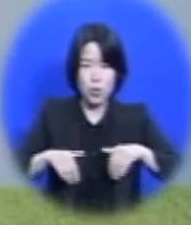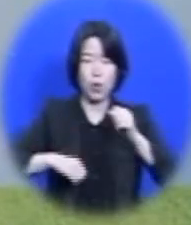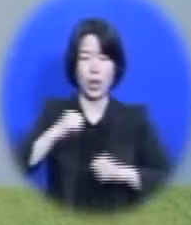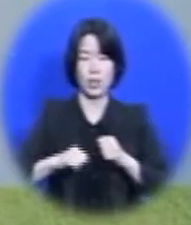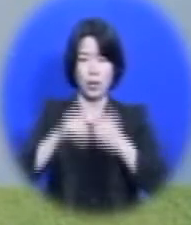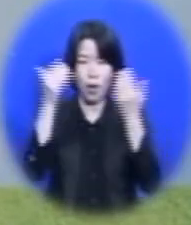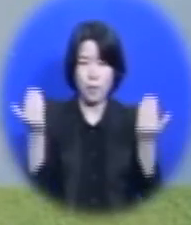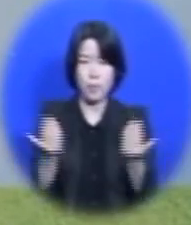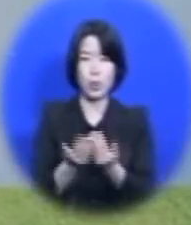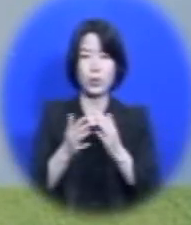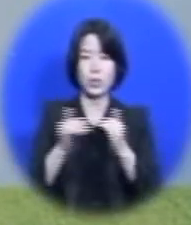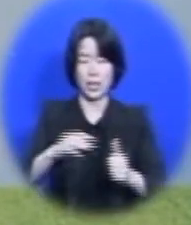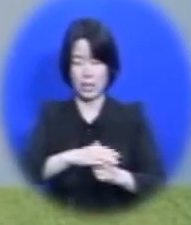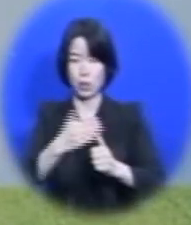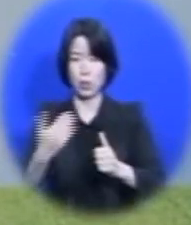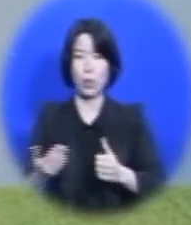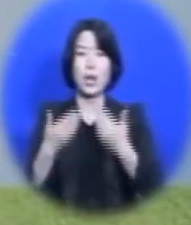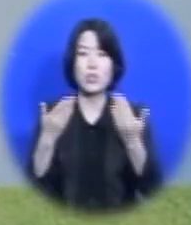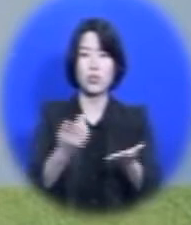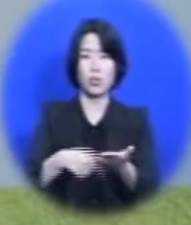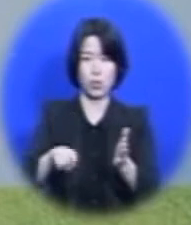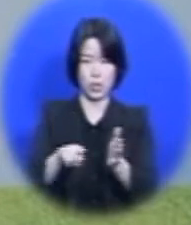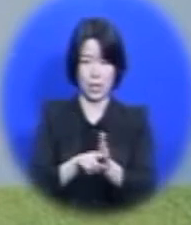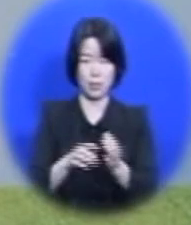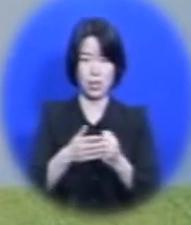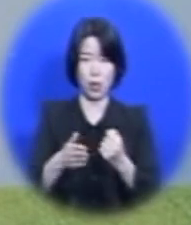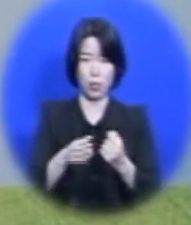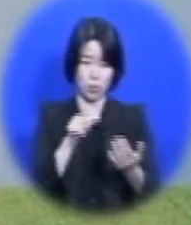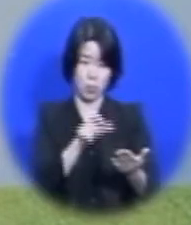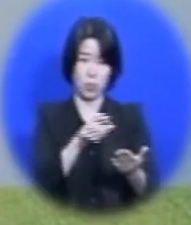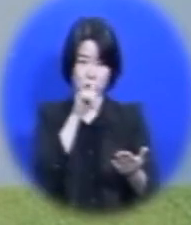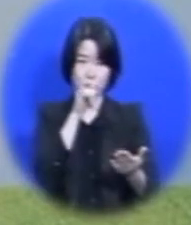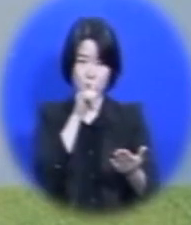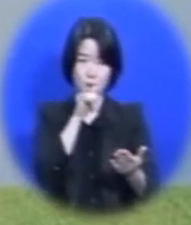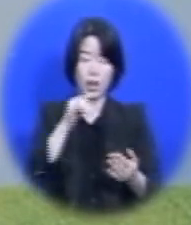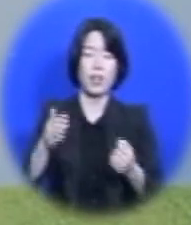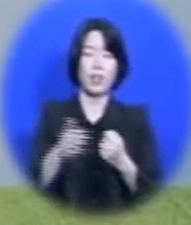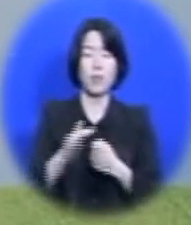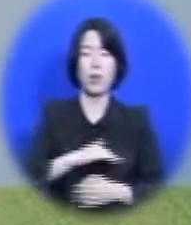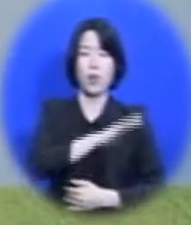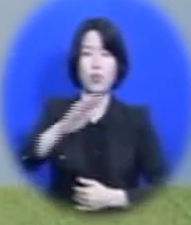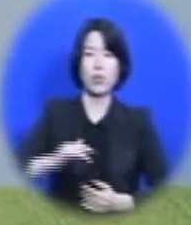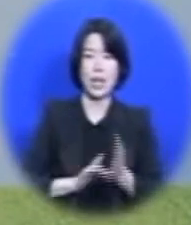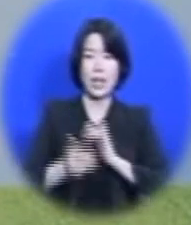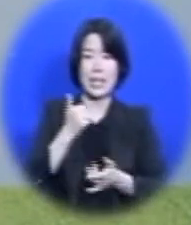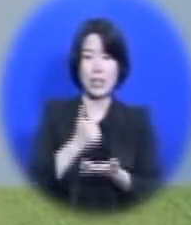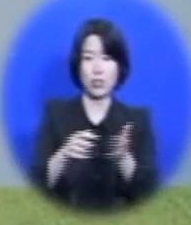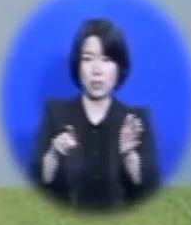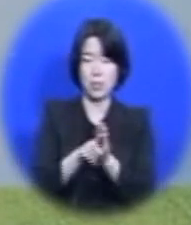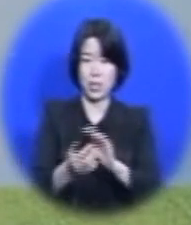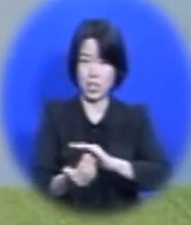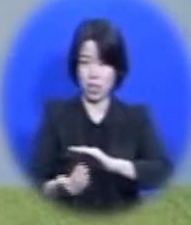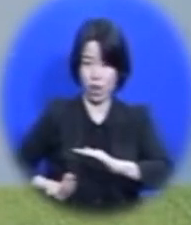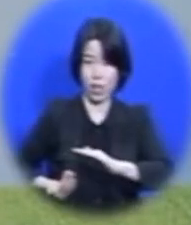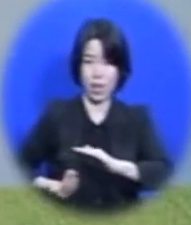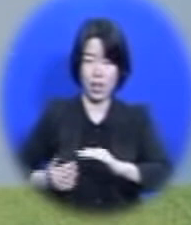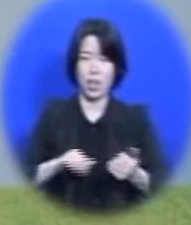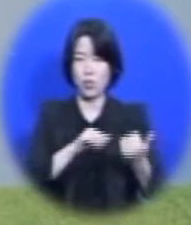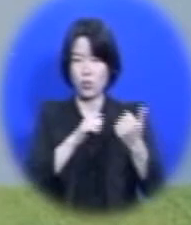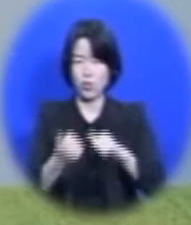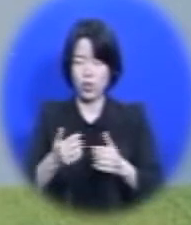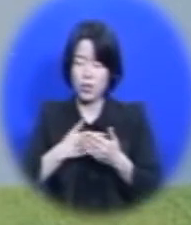모든 자를 놓아주려 하심이니 라고 했습니다. 그러므로 우리가 예수를 믿기 전에는